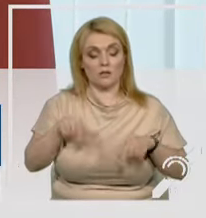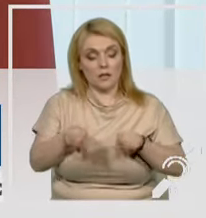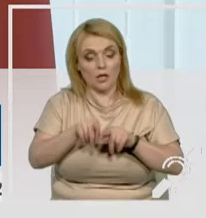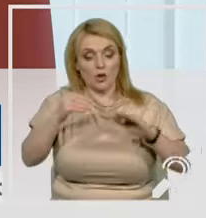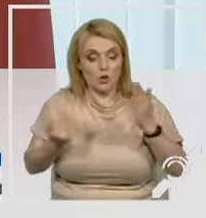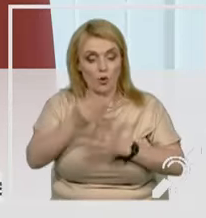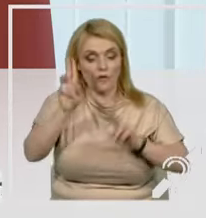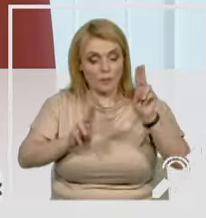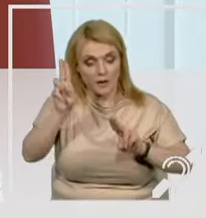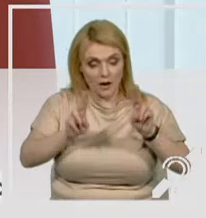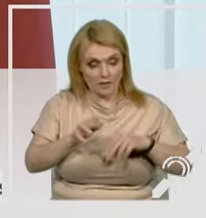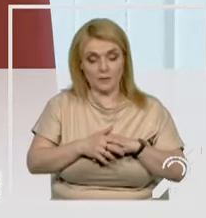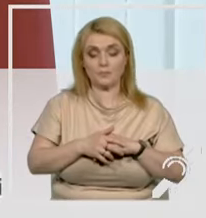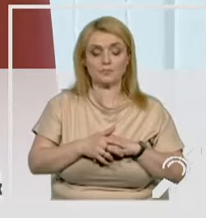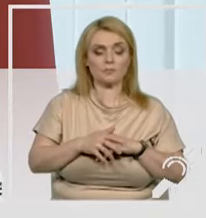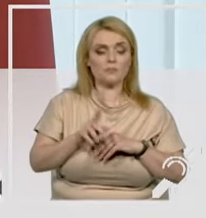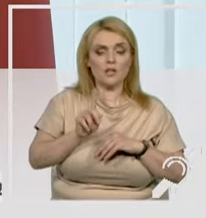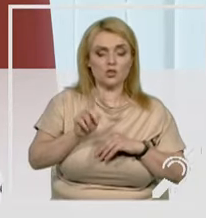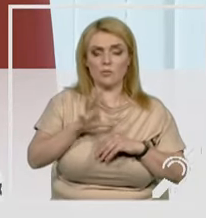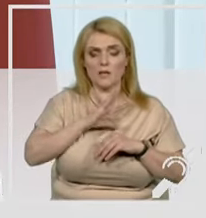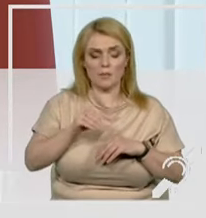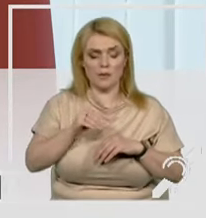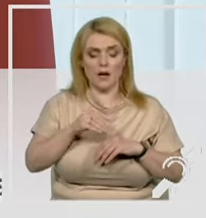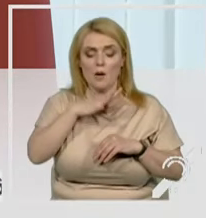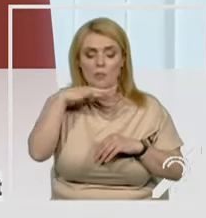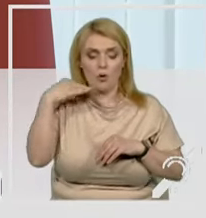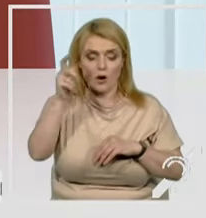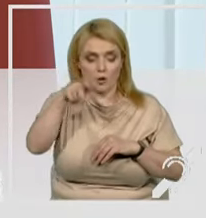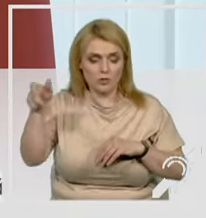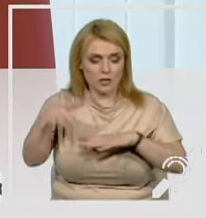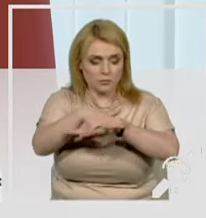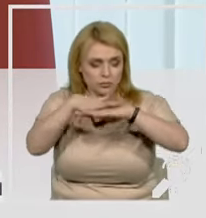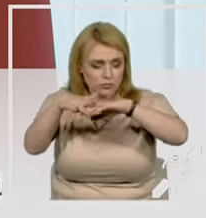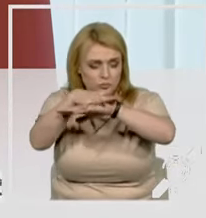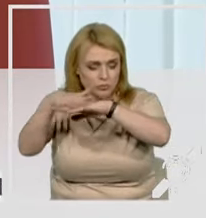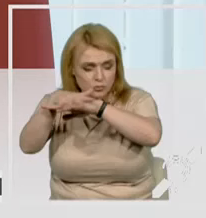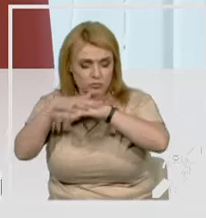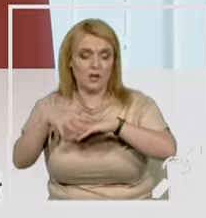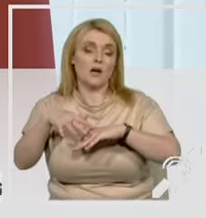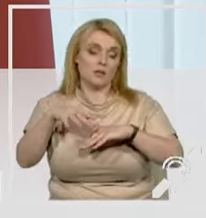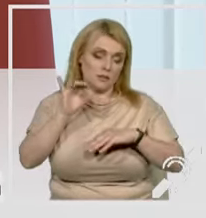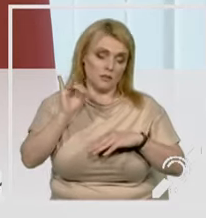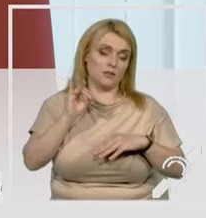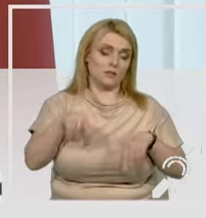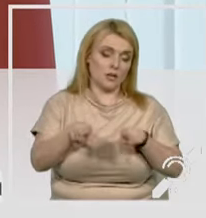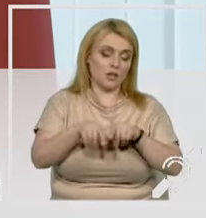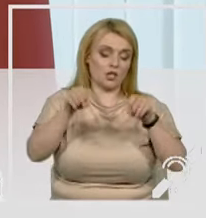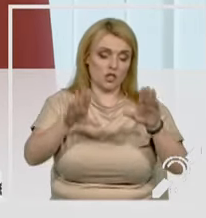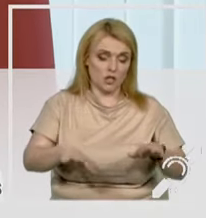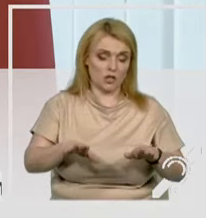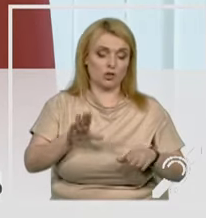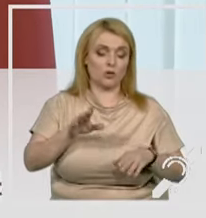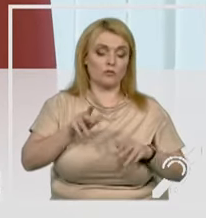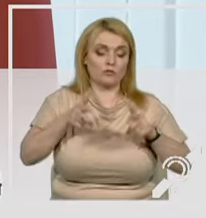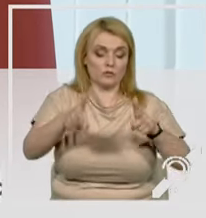am sporit numărul de patrule care vor patrula sectorul de frontieră. Inclusiv va fi sporit și numărul de